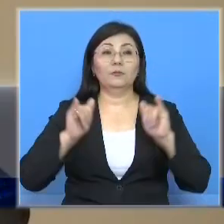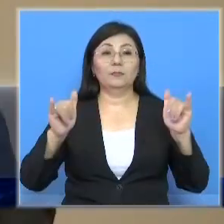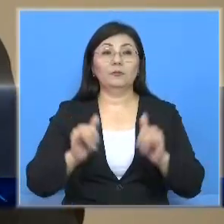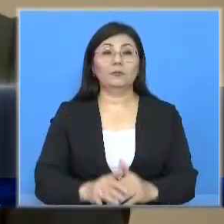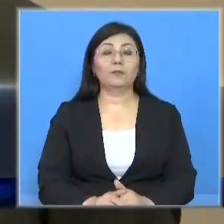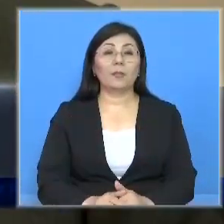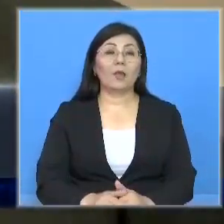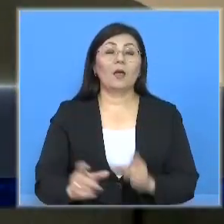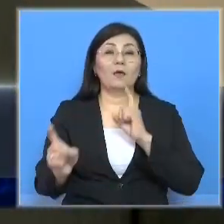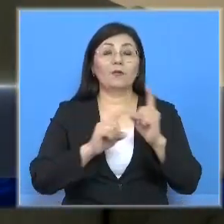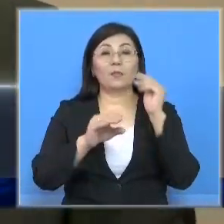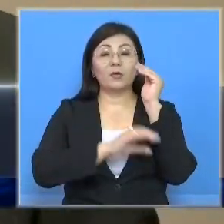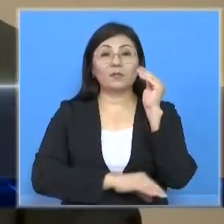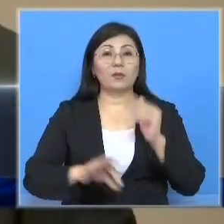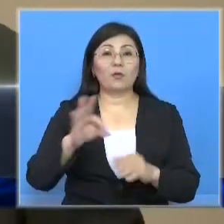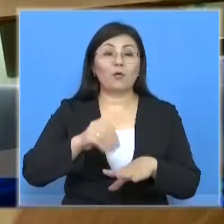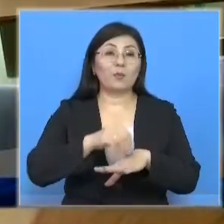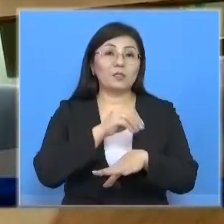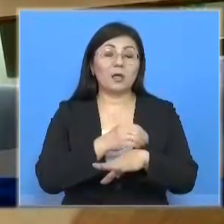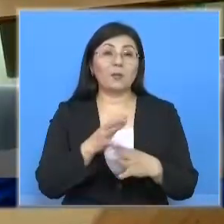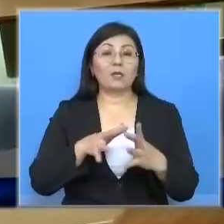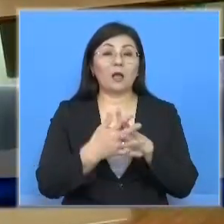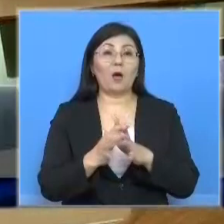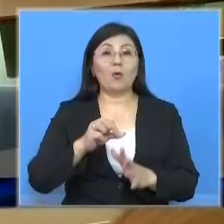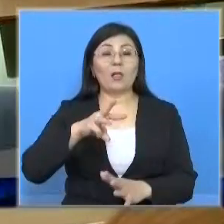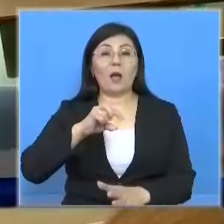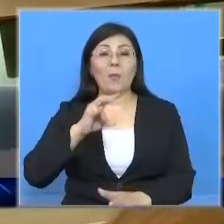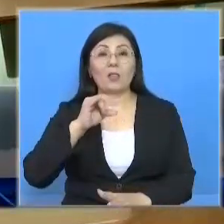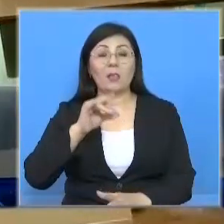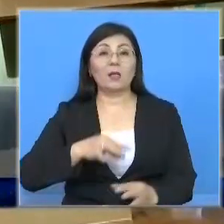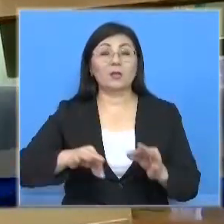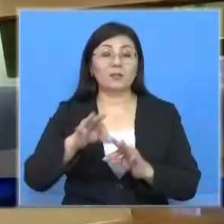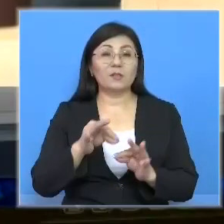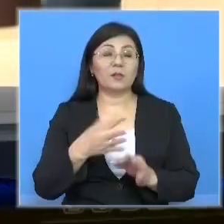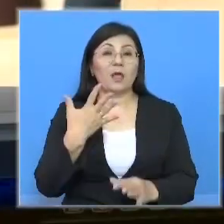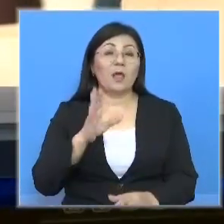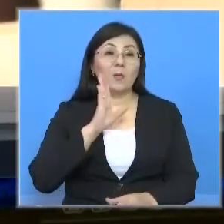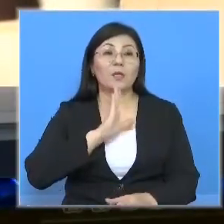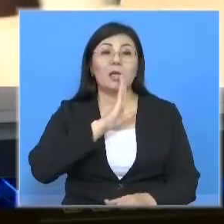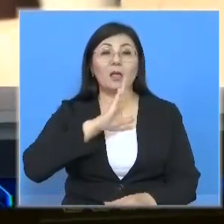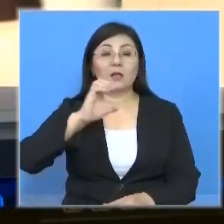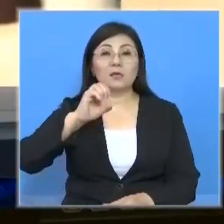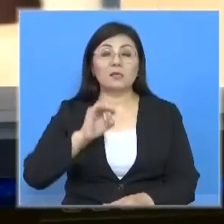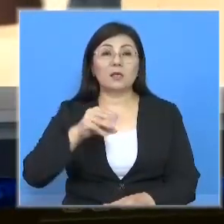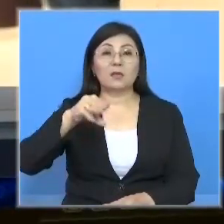негізі. Форум соңында облыс әкімі ауыл аманаты жобасы бойынша 5 ауыл әйеліне тауарлық несие сертификатын